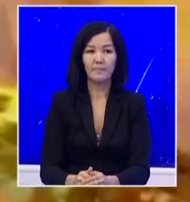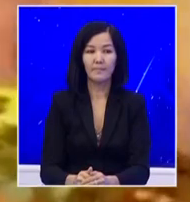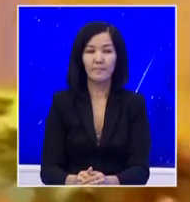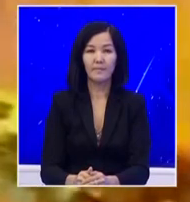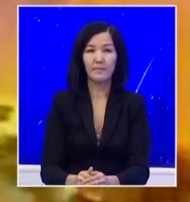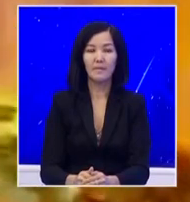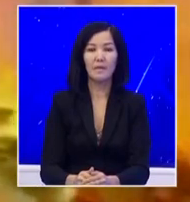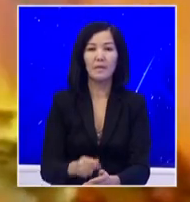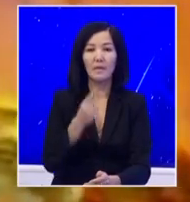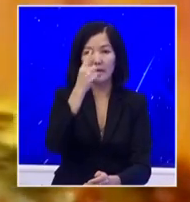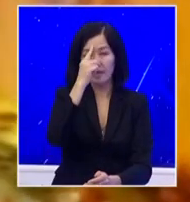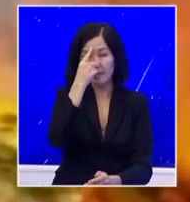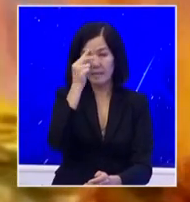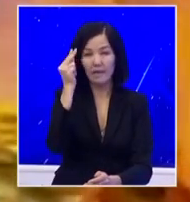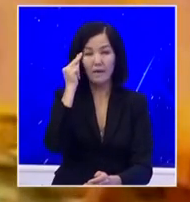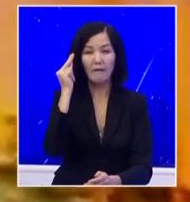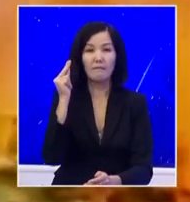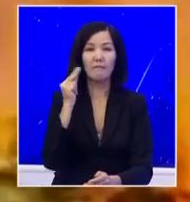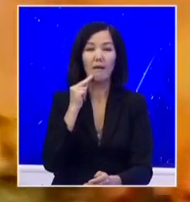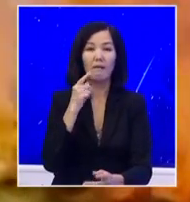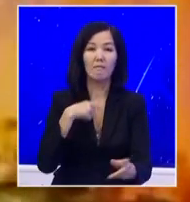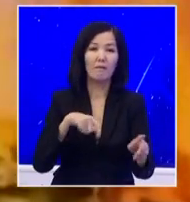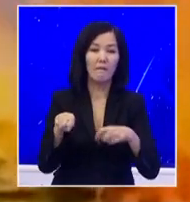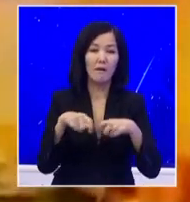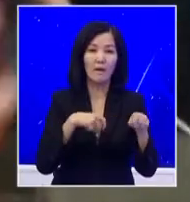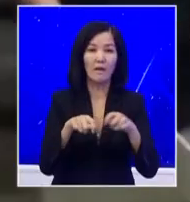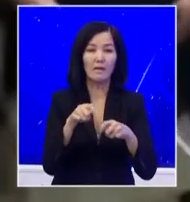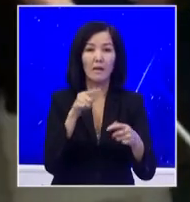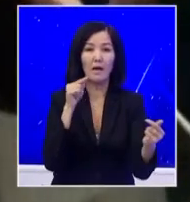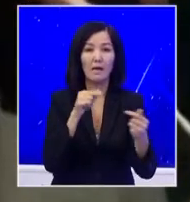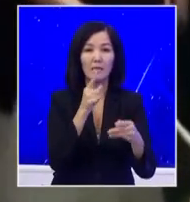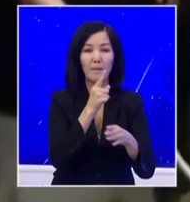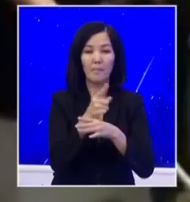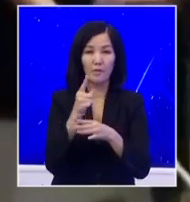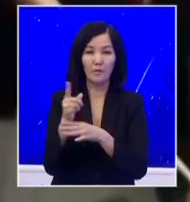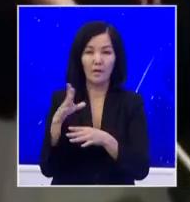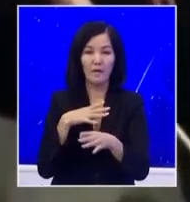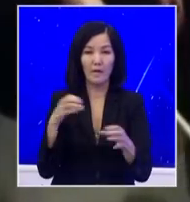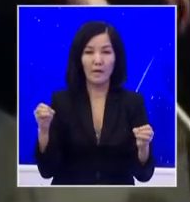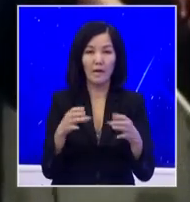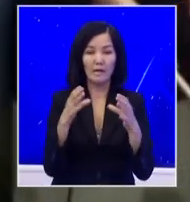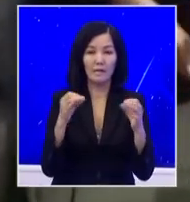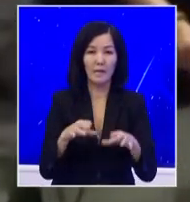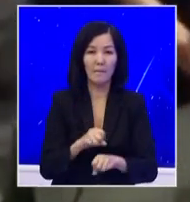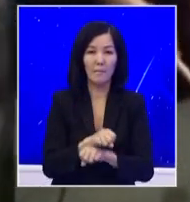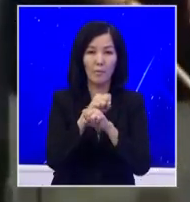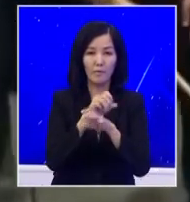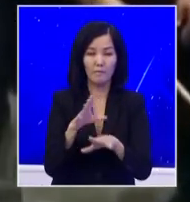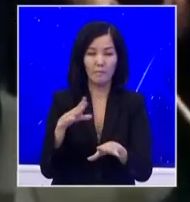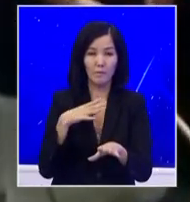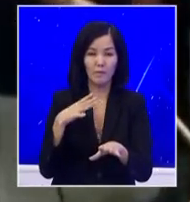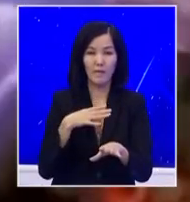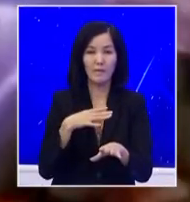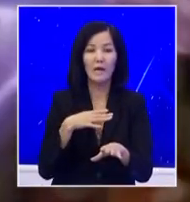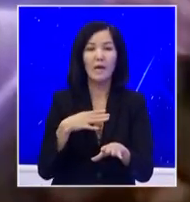Үндістан Қытай тауарларына байкот жариялады. Дели саудагерлері Қытай мен шекарада болған қақтығысқа наразылықтарын осылай білдірді.